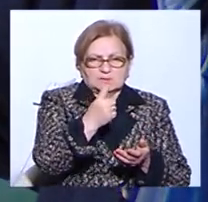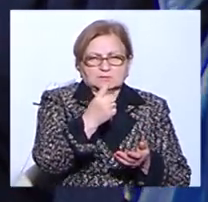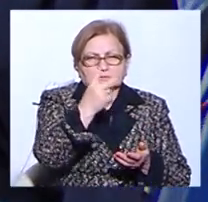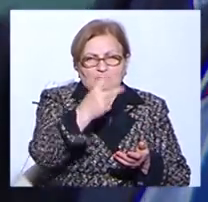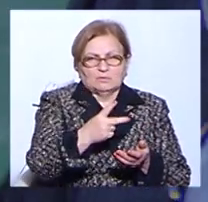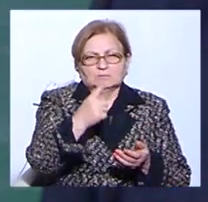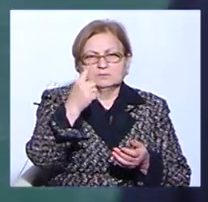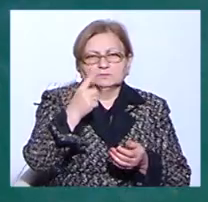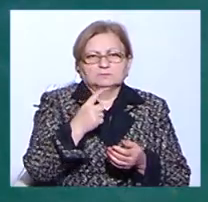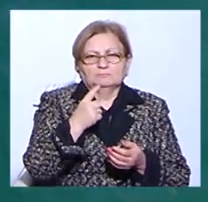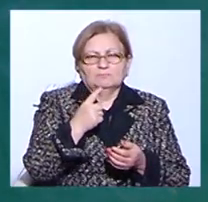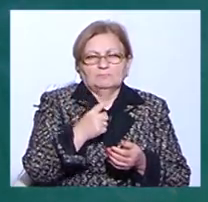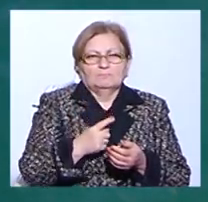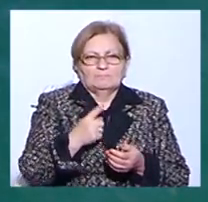მეორედი.